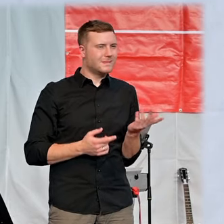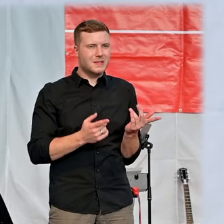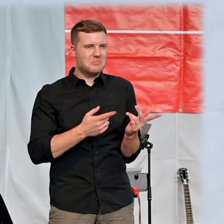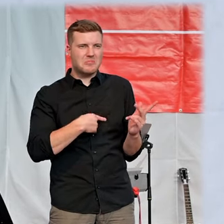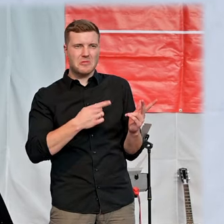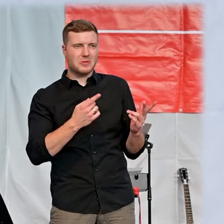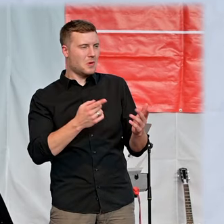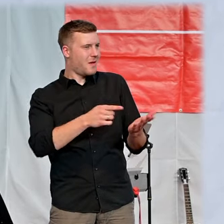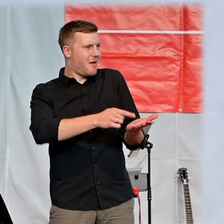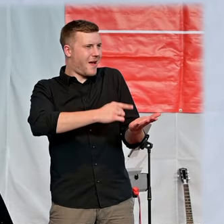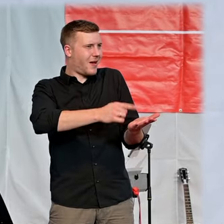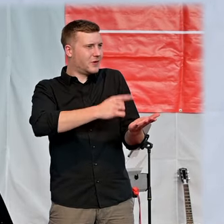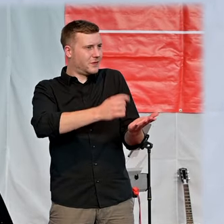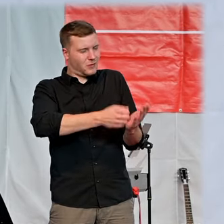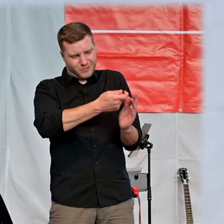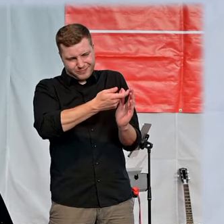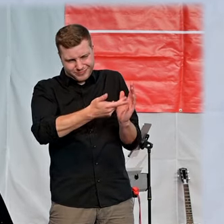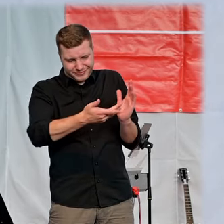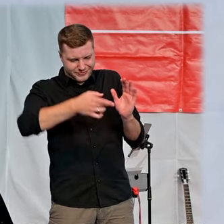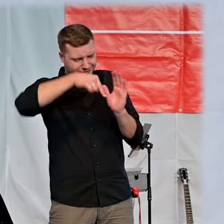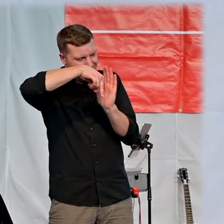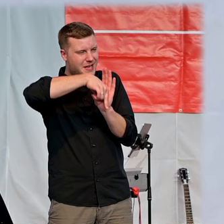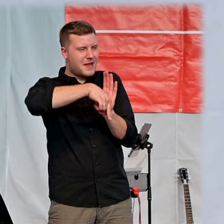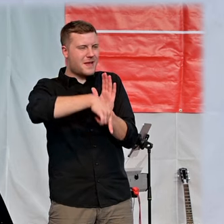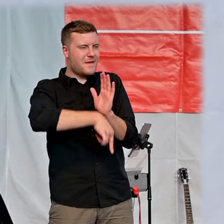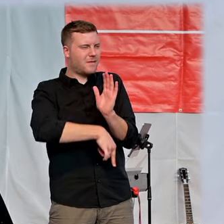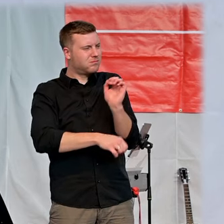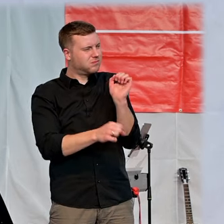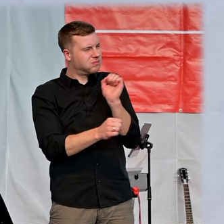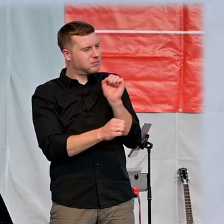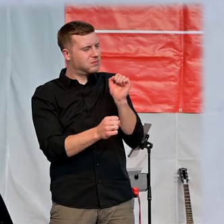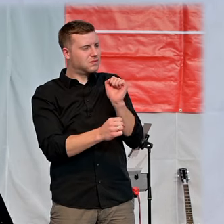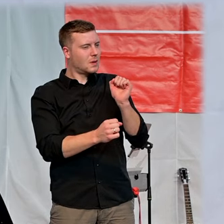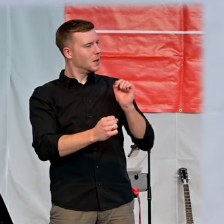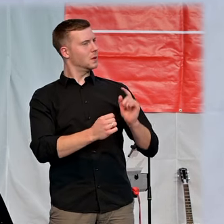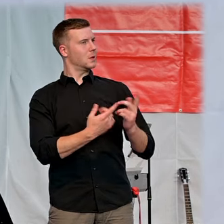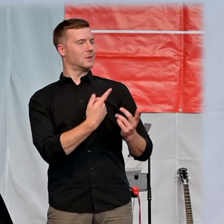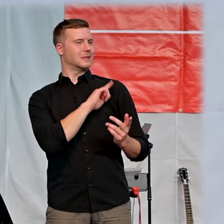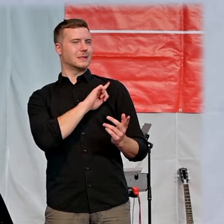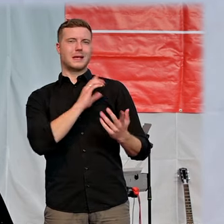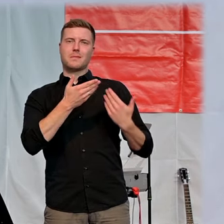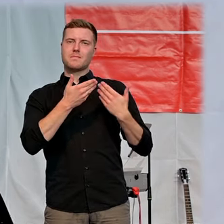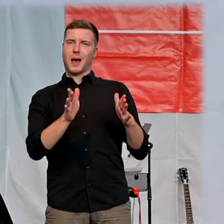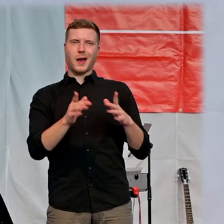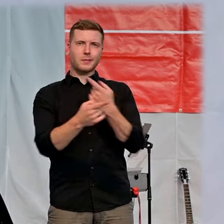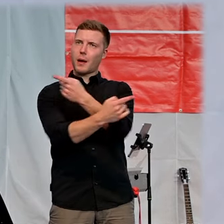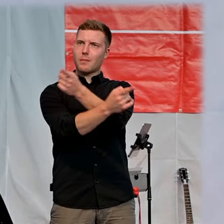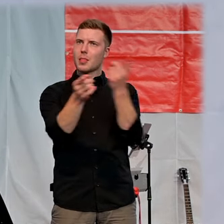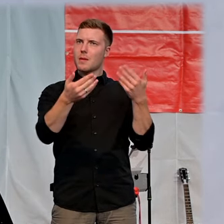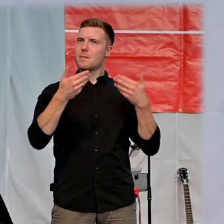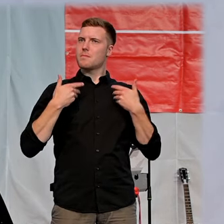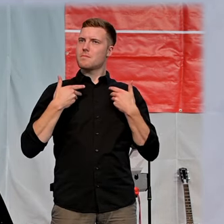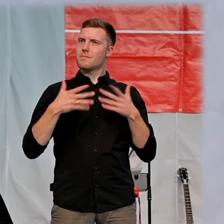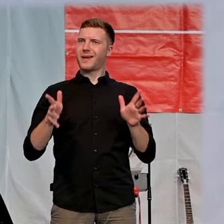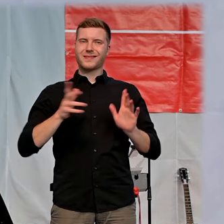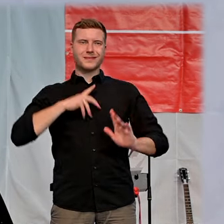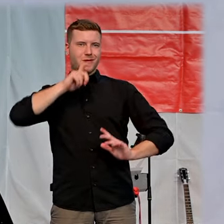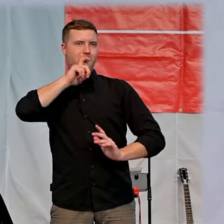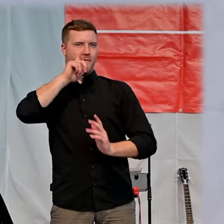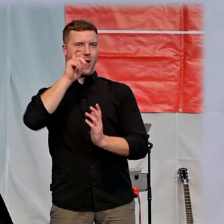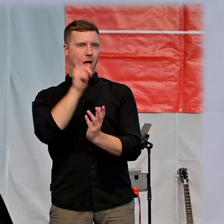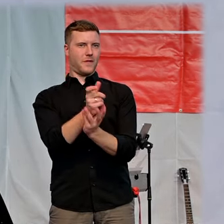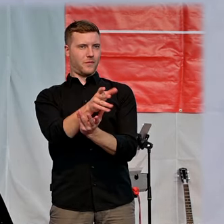Anfragen an uns, an unseren Glauben, an uns als Gemeinde. Bin ich bereit, bist du bereit,